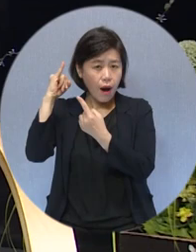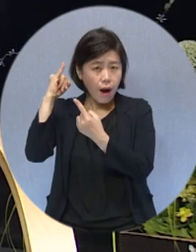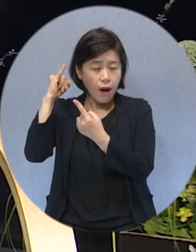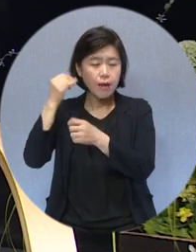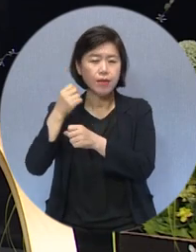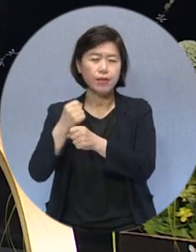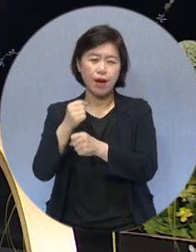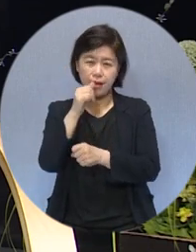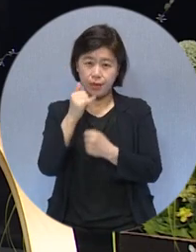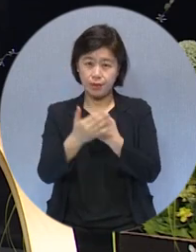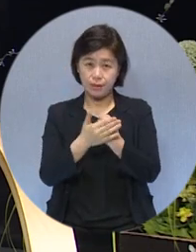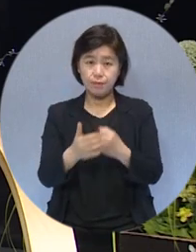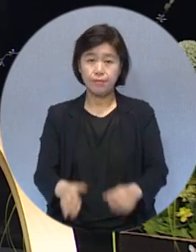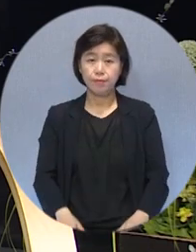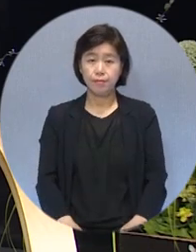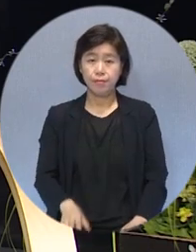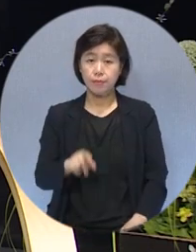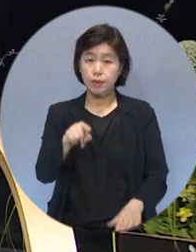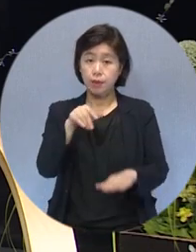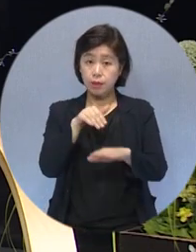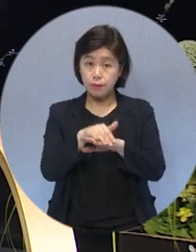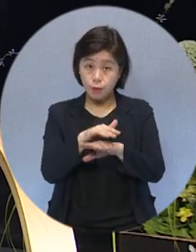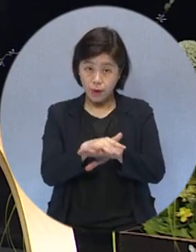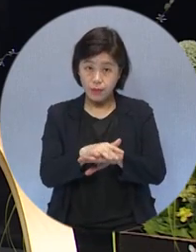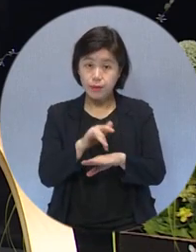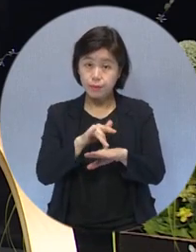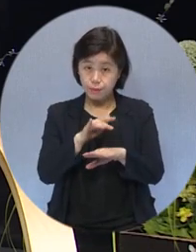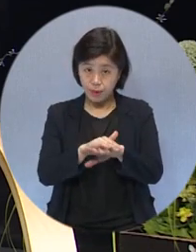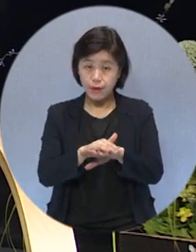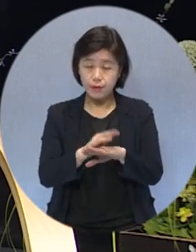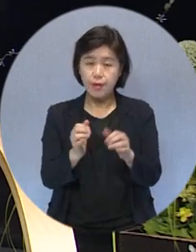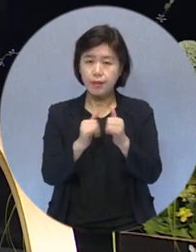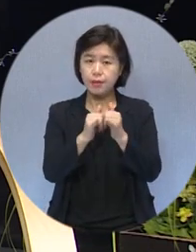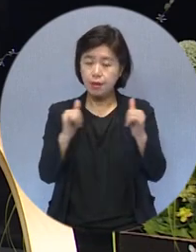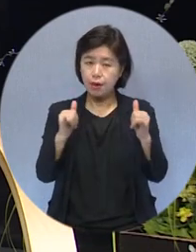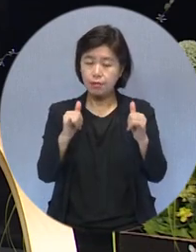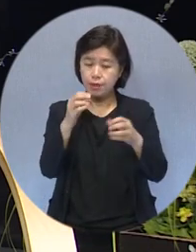관습은 인간의 사유를 확장시키는 바에 기여했음은 물론이고